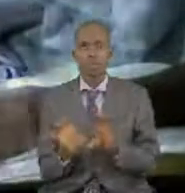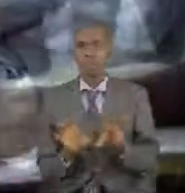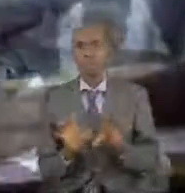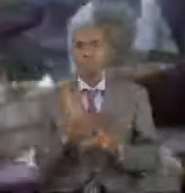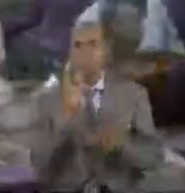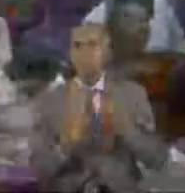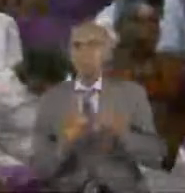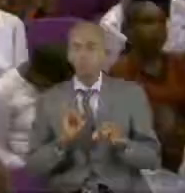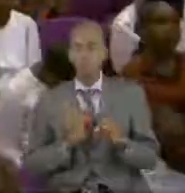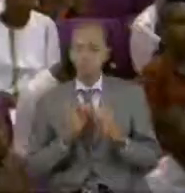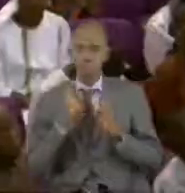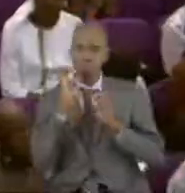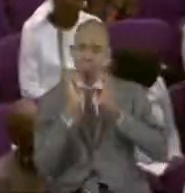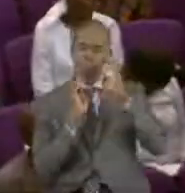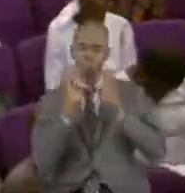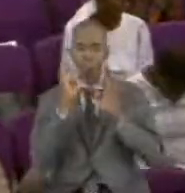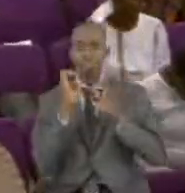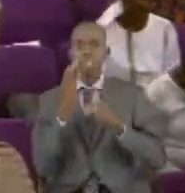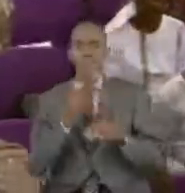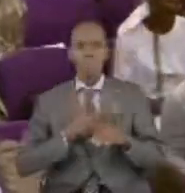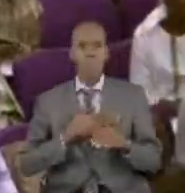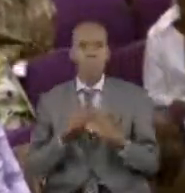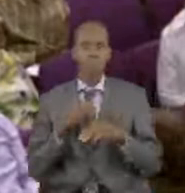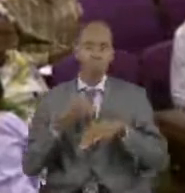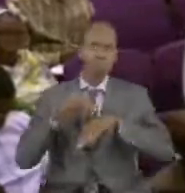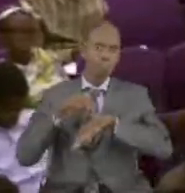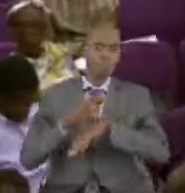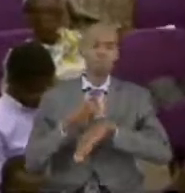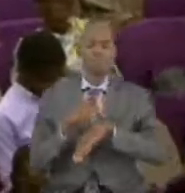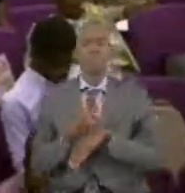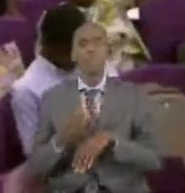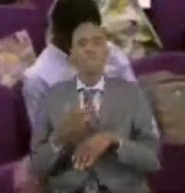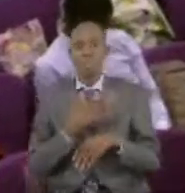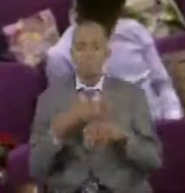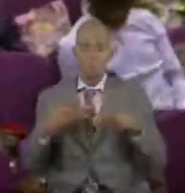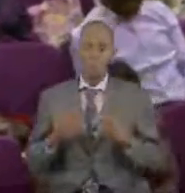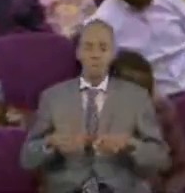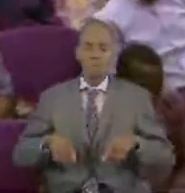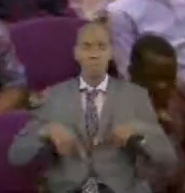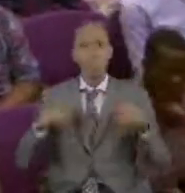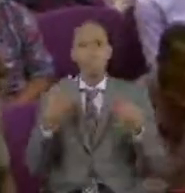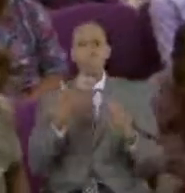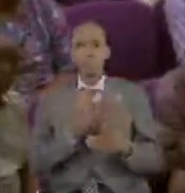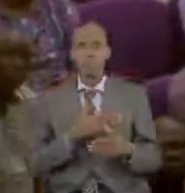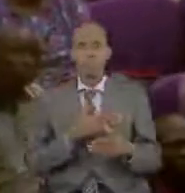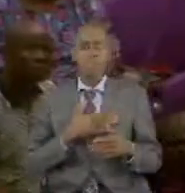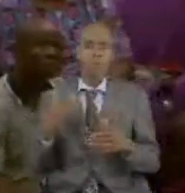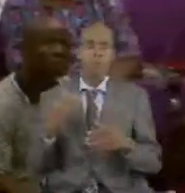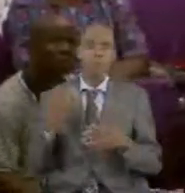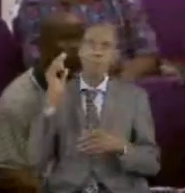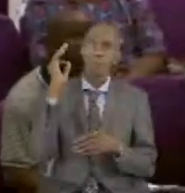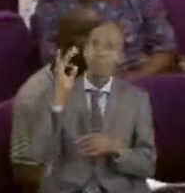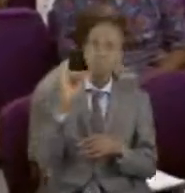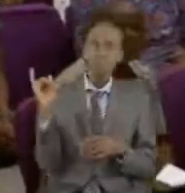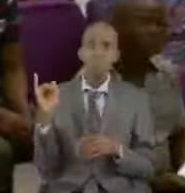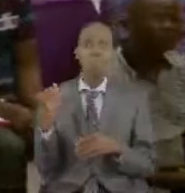si j'évalue je jauge le message la manière de vie mme amara de vivre mon ministère et